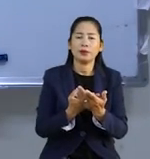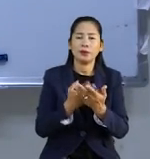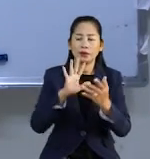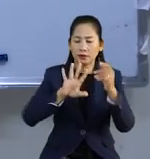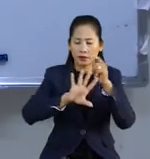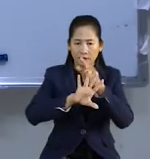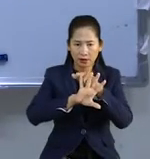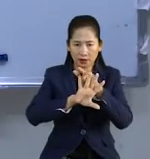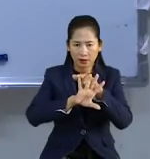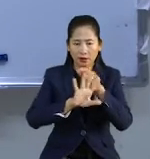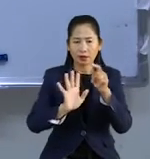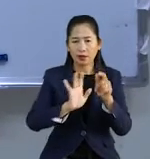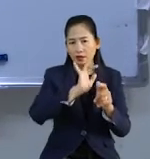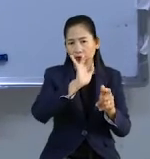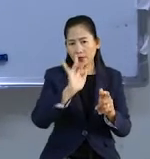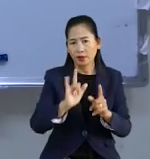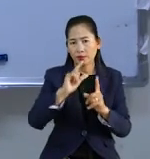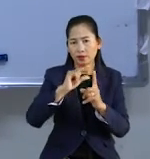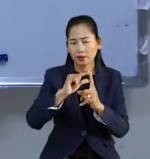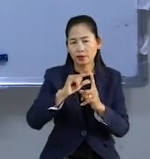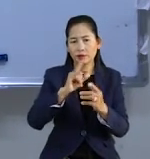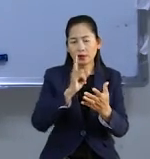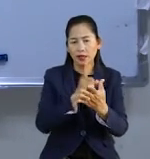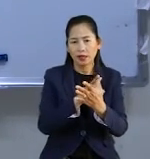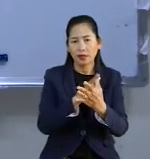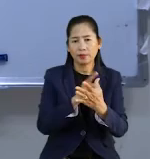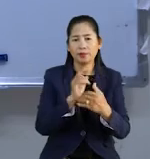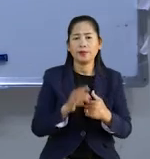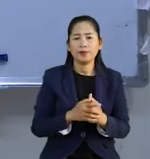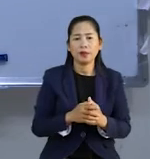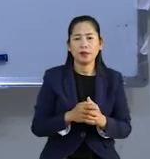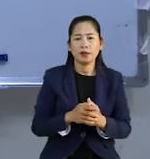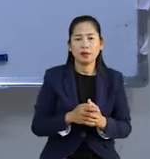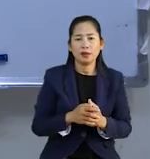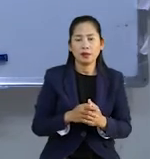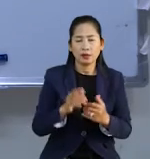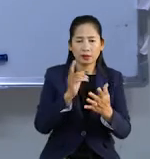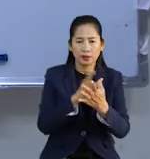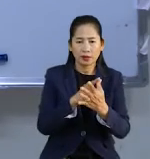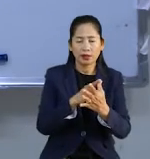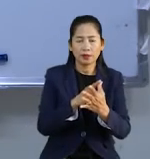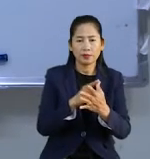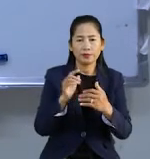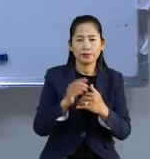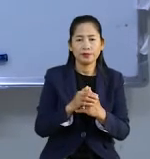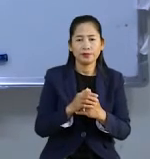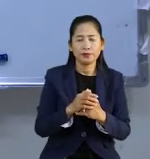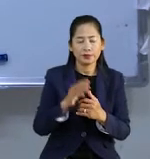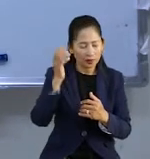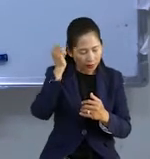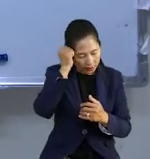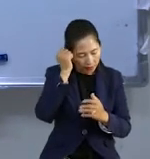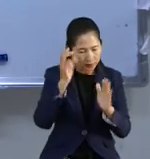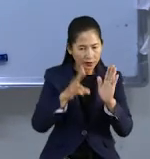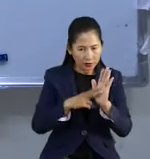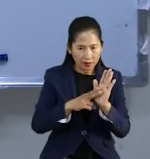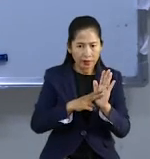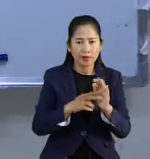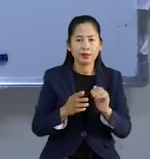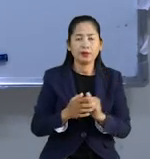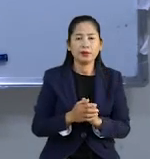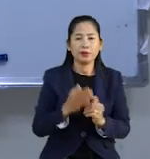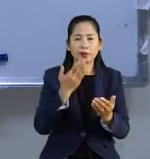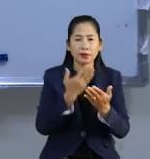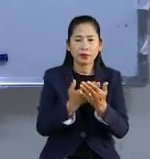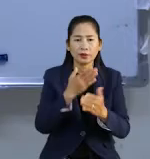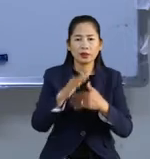ดเลือคือปลาในเลือจนอยู่เนี้ยดำเจียงนะก็นะจนอยู่เนี้ยดำเจียงสมควรจำอ๋อฉบับบาด